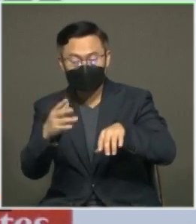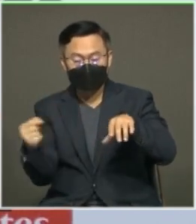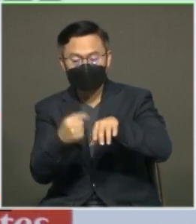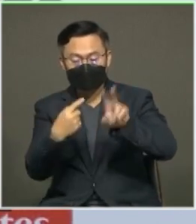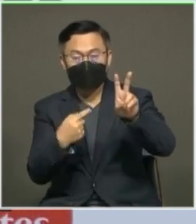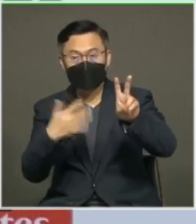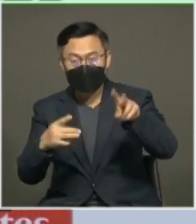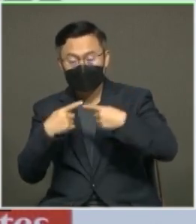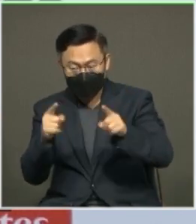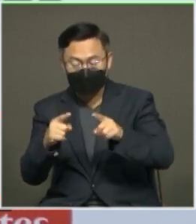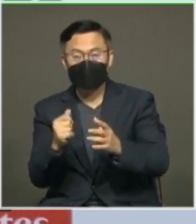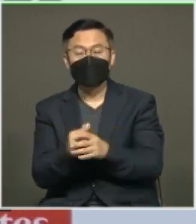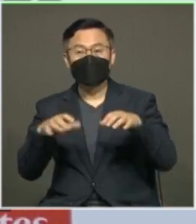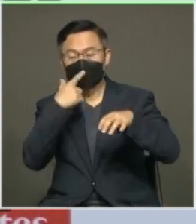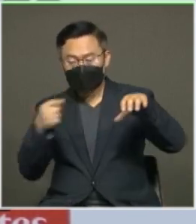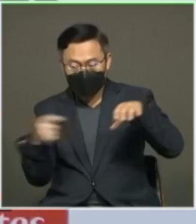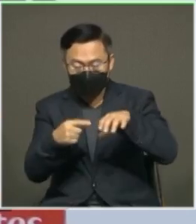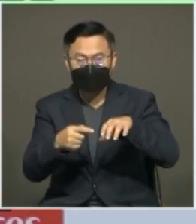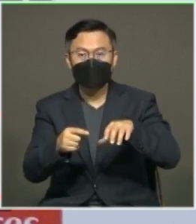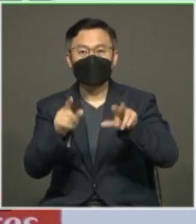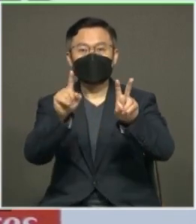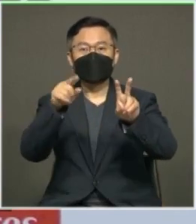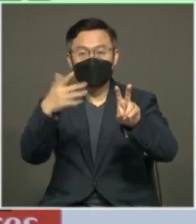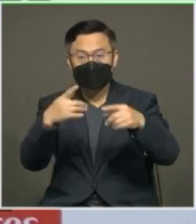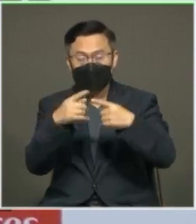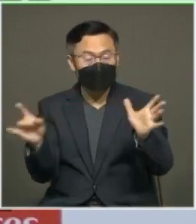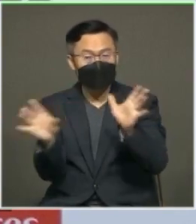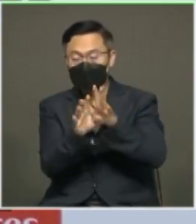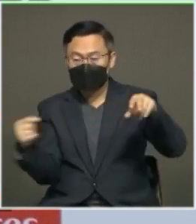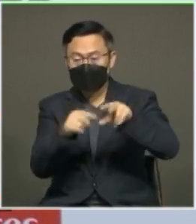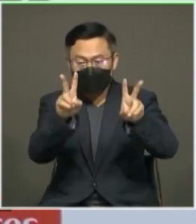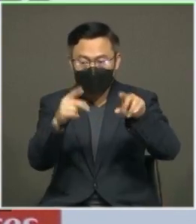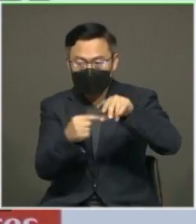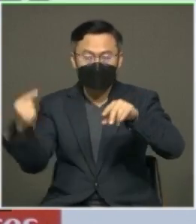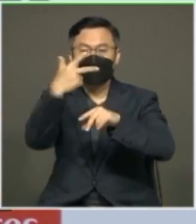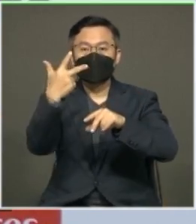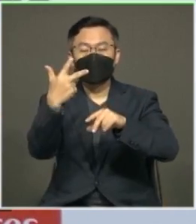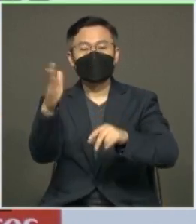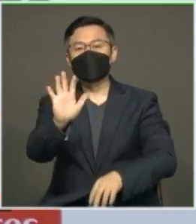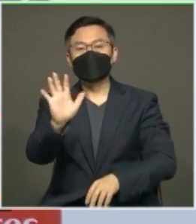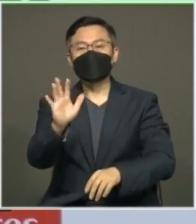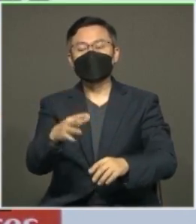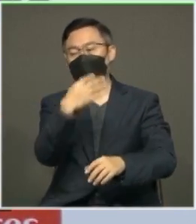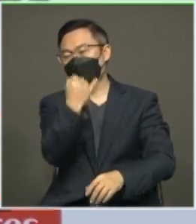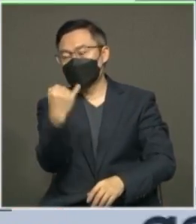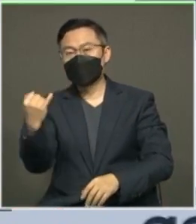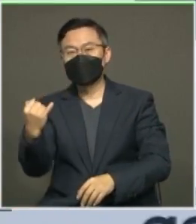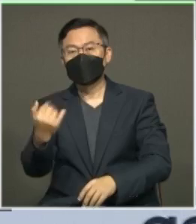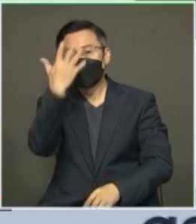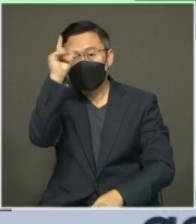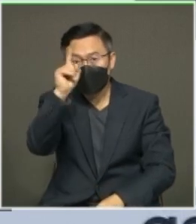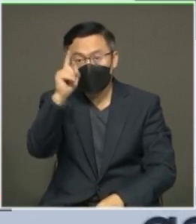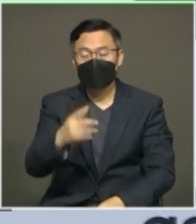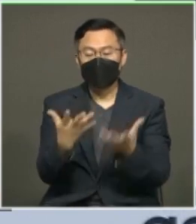ยนเป็นประตูได้จุดอ่อนของผลงานคือเราป้องกันได้ไม่ดีทั้งในกรอบเขตโทษแล้วก็นอกกรอบเขตโทษแล้วผ